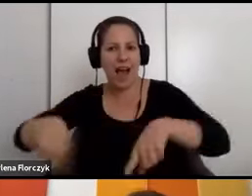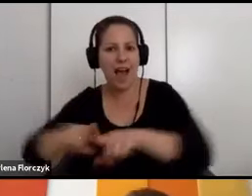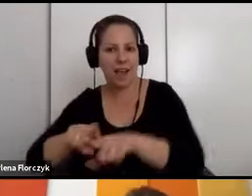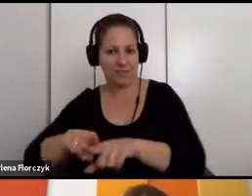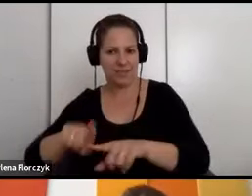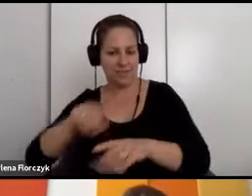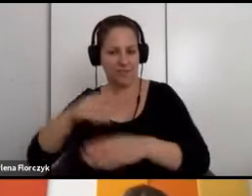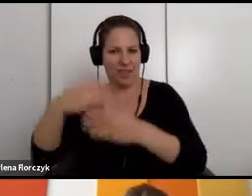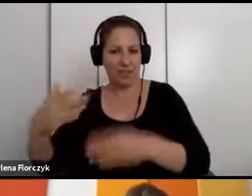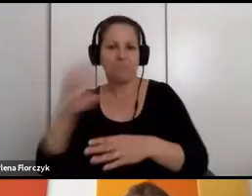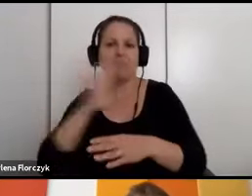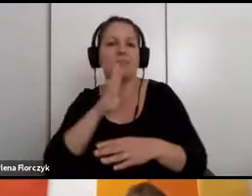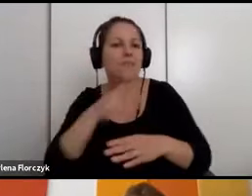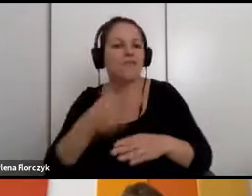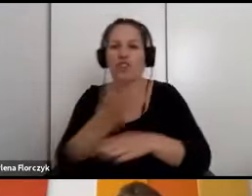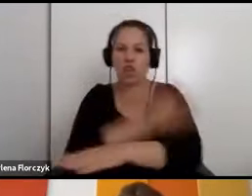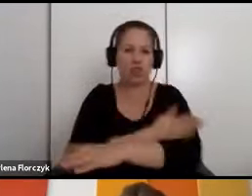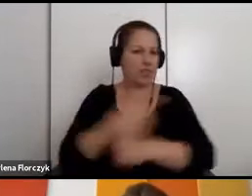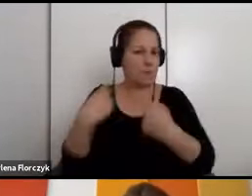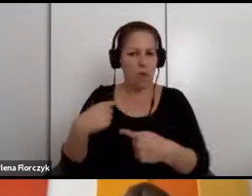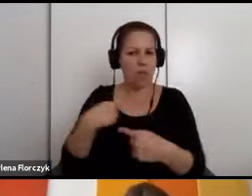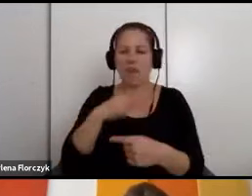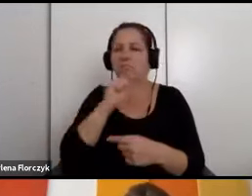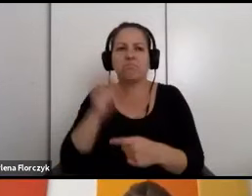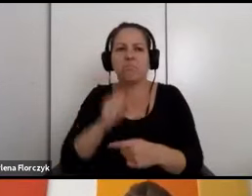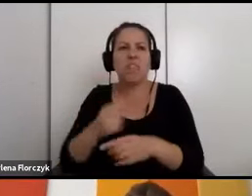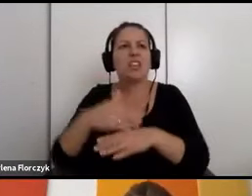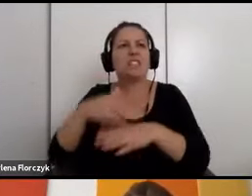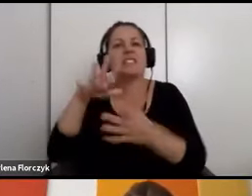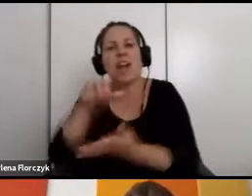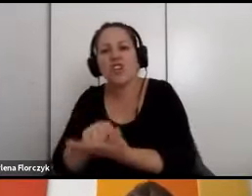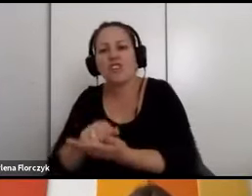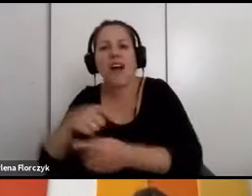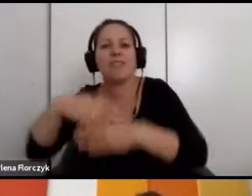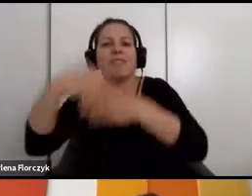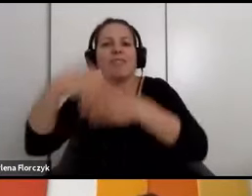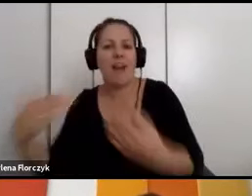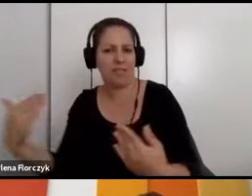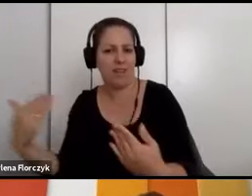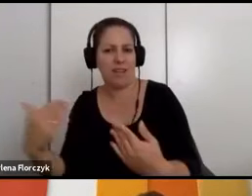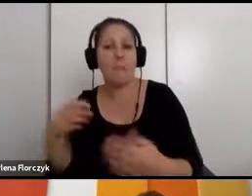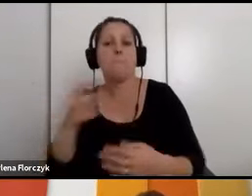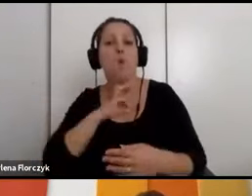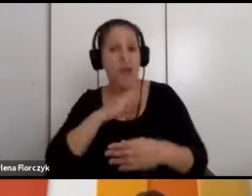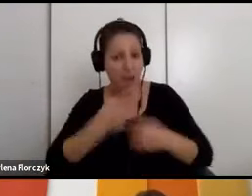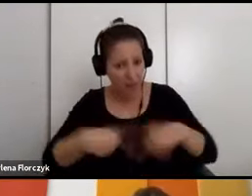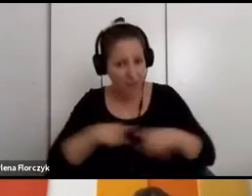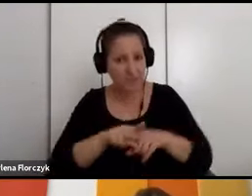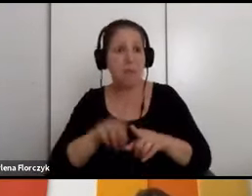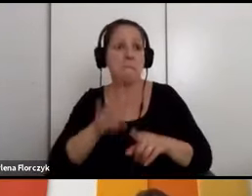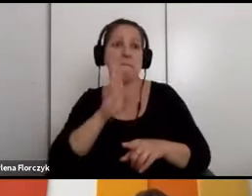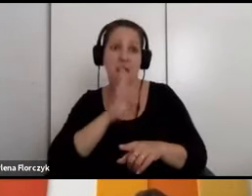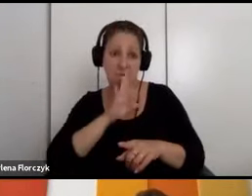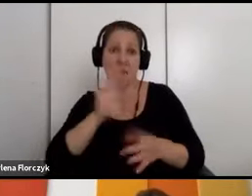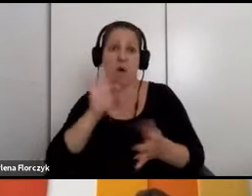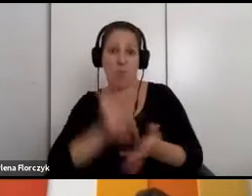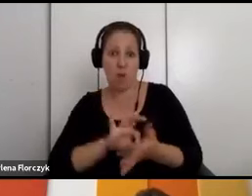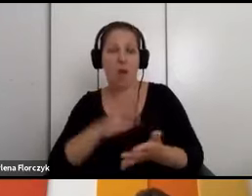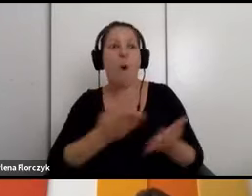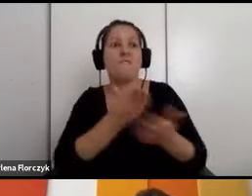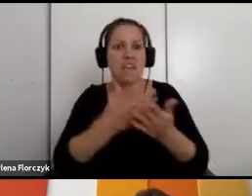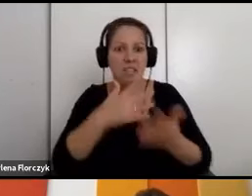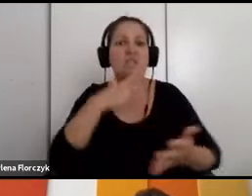To znaczy ja nie byłam na żadnych zajęciach teatralnych, mimo tego, że moja klasa prawdopodobnie mogłaby z takiej oferty skorzystać,